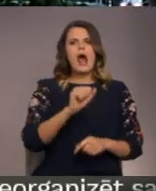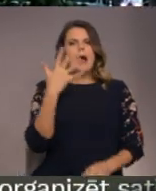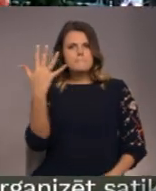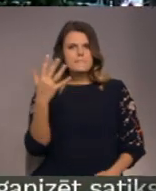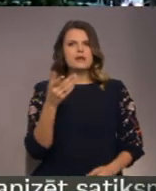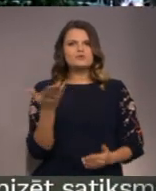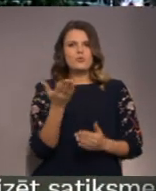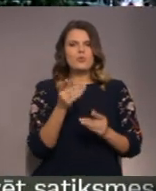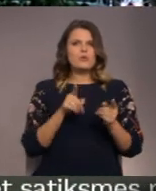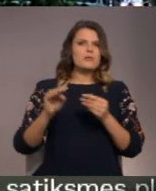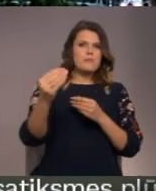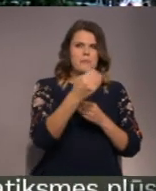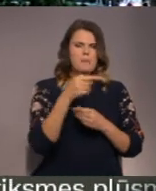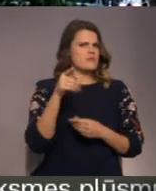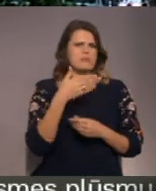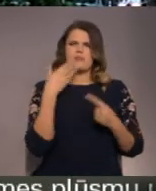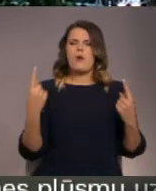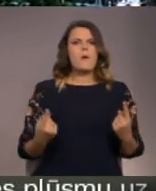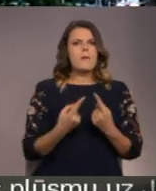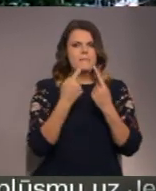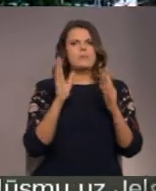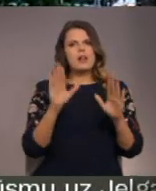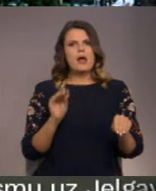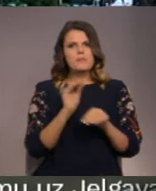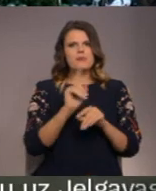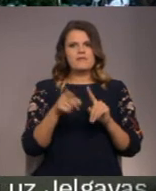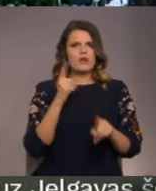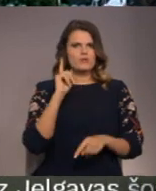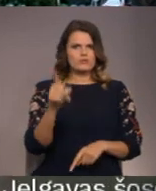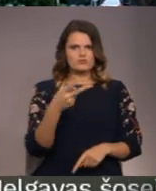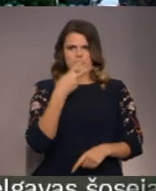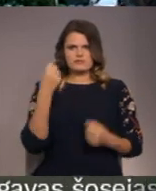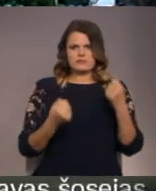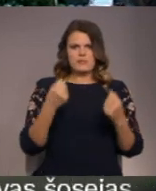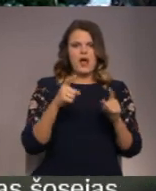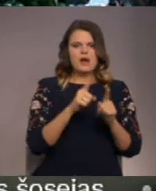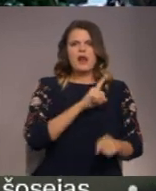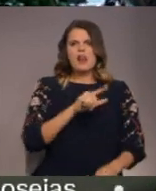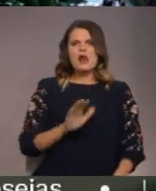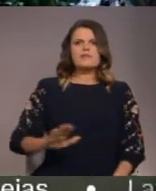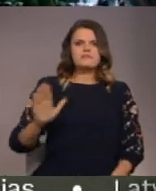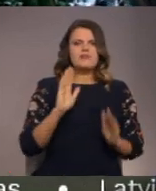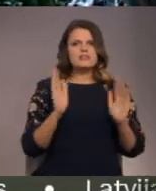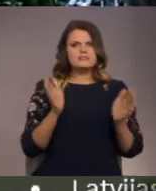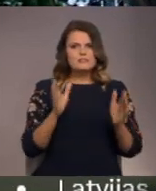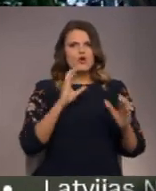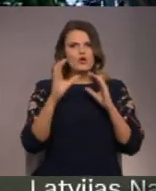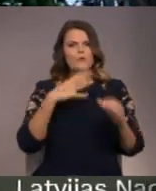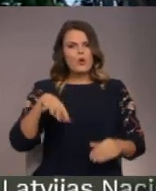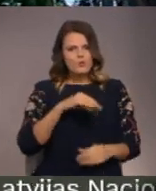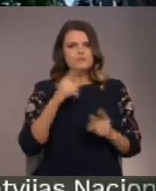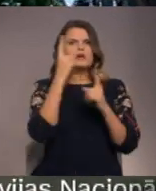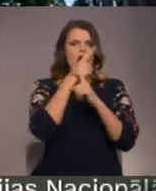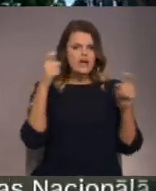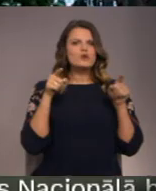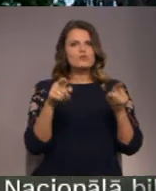tas viadukts, viņš šobrīd nav piemērots tam, lai viņam pievienot vēl 1200 mašīnas, un arī Latvijas valsts ceļi komunikācija ar mums arī ir atzinuši to,